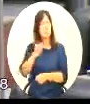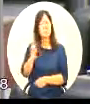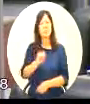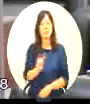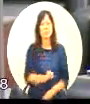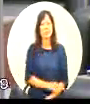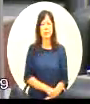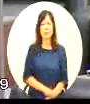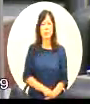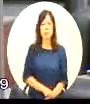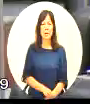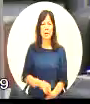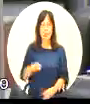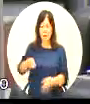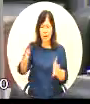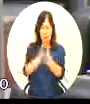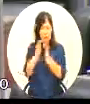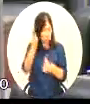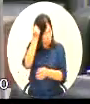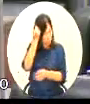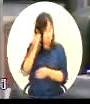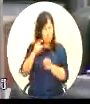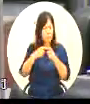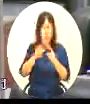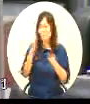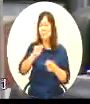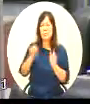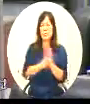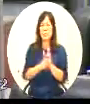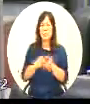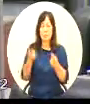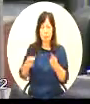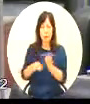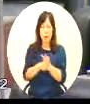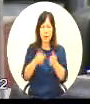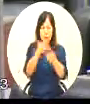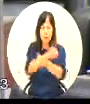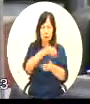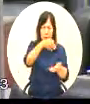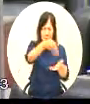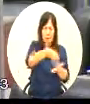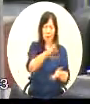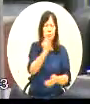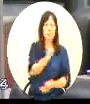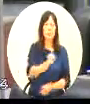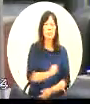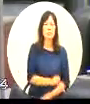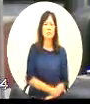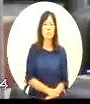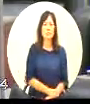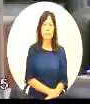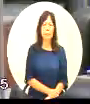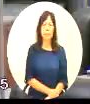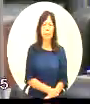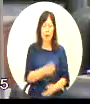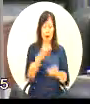还是不肯认他就是他的同性伴侣，还是不让他去代理他去签这个病危通知单，还有这些家属的一些相关的